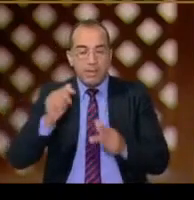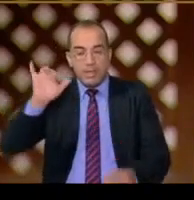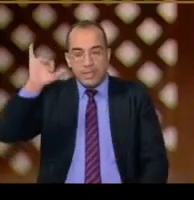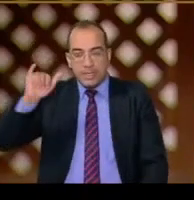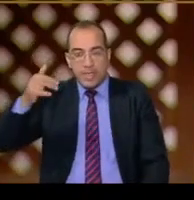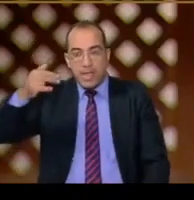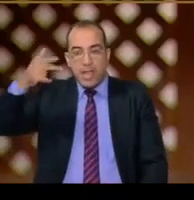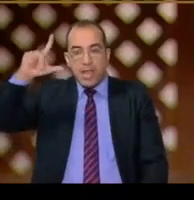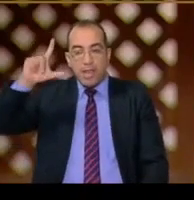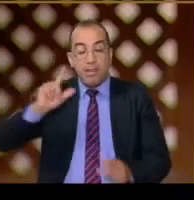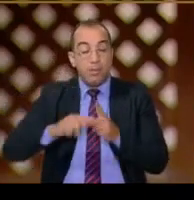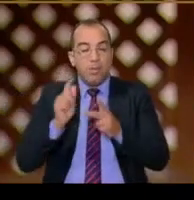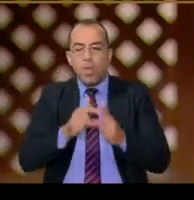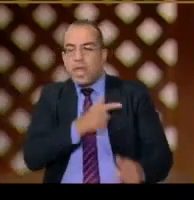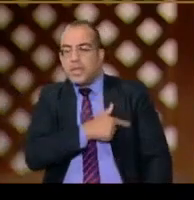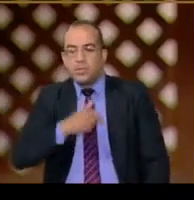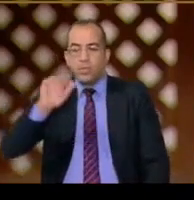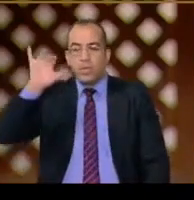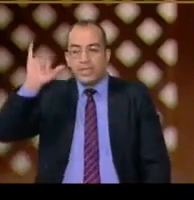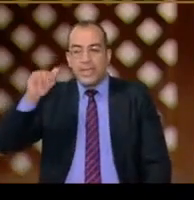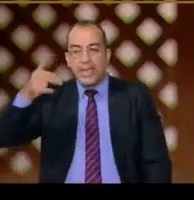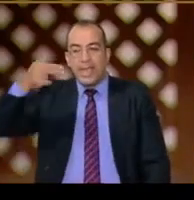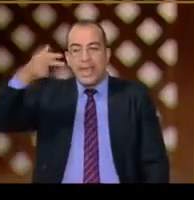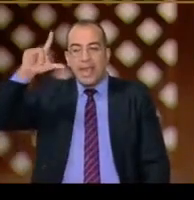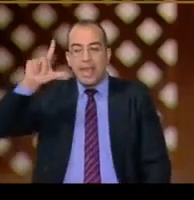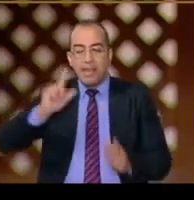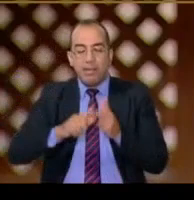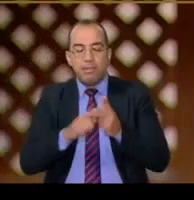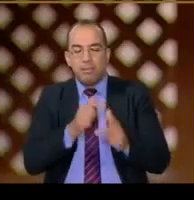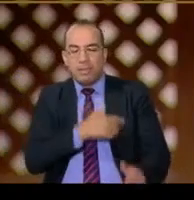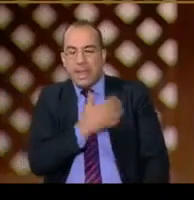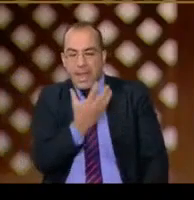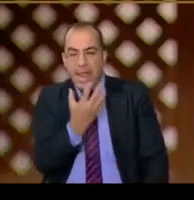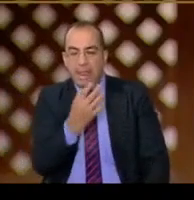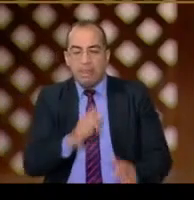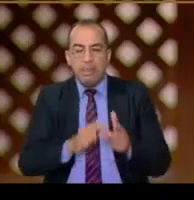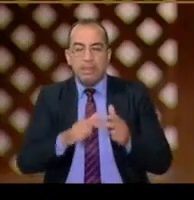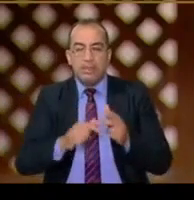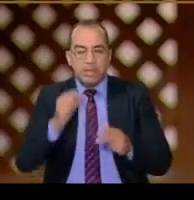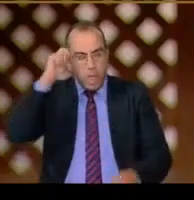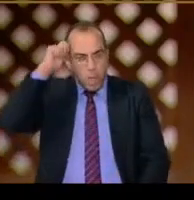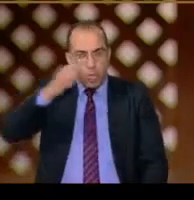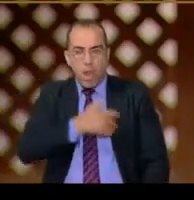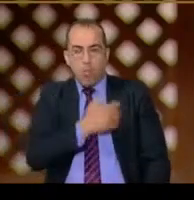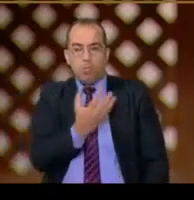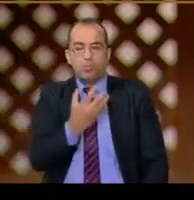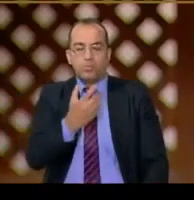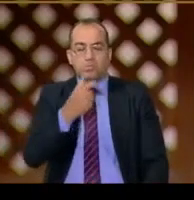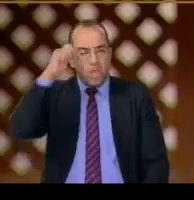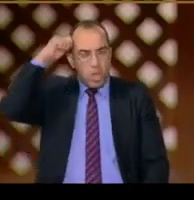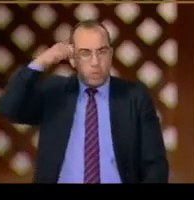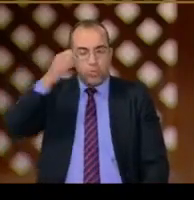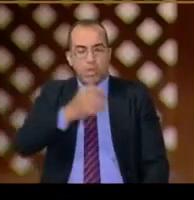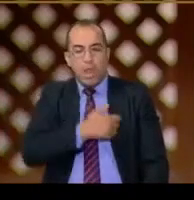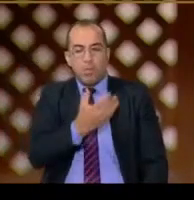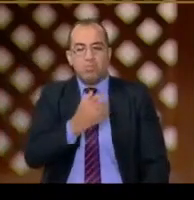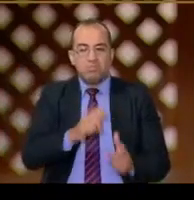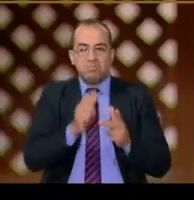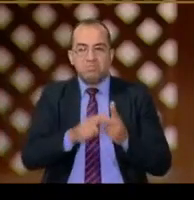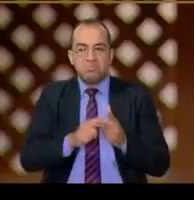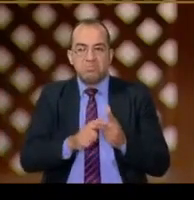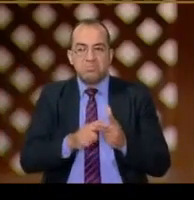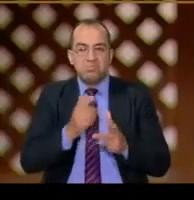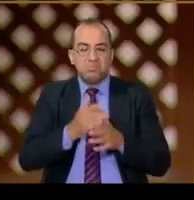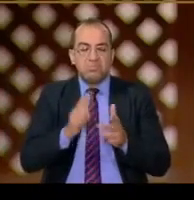ما بينهم يعني ثلاث حاجات لو موجودين عند المؤمن